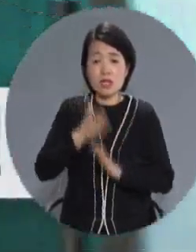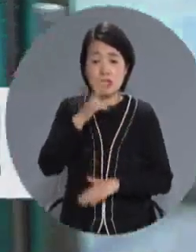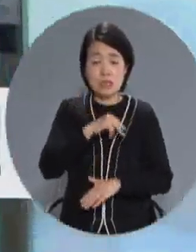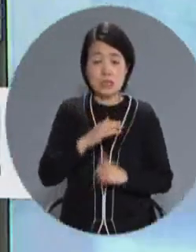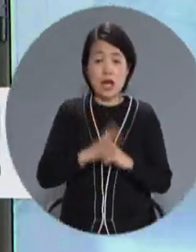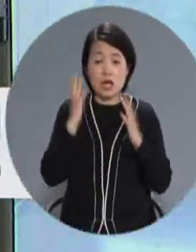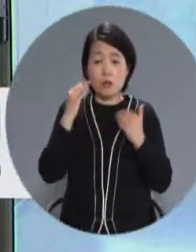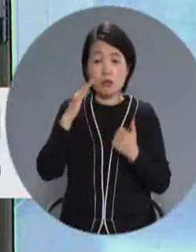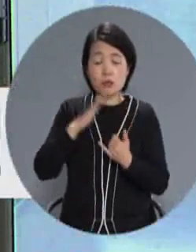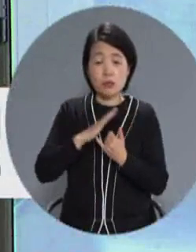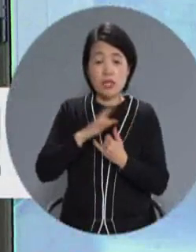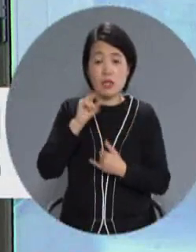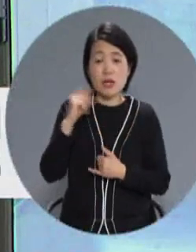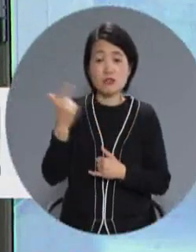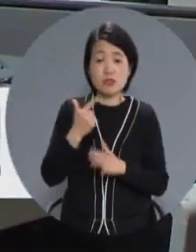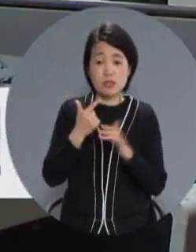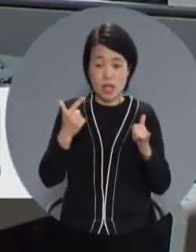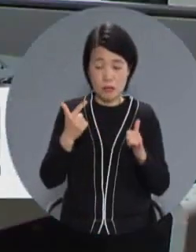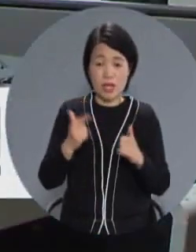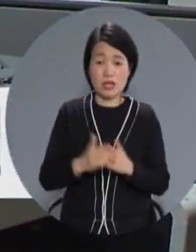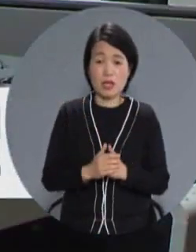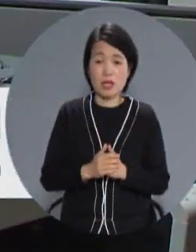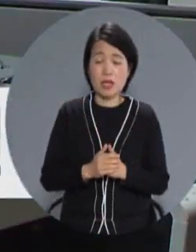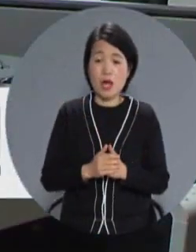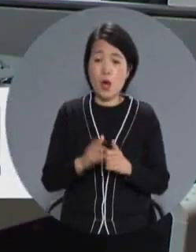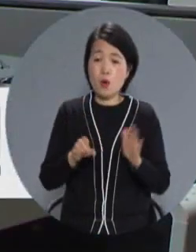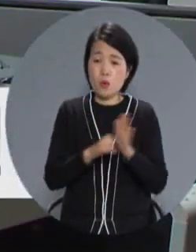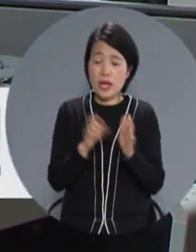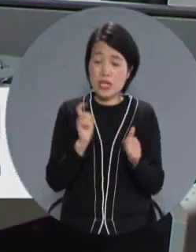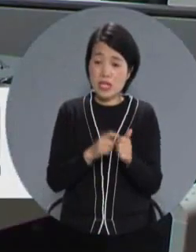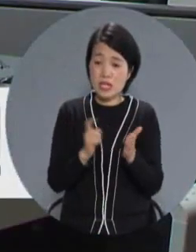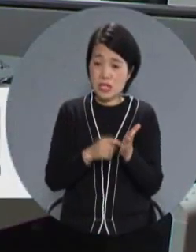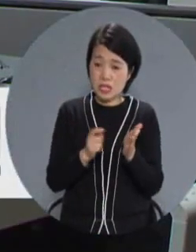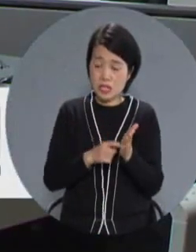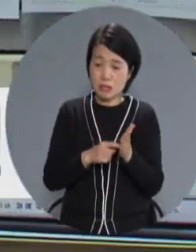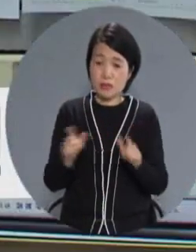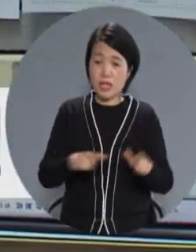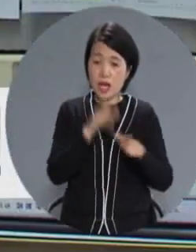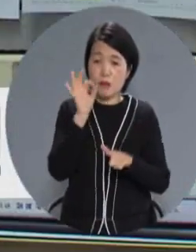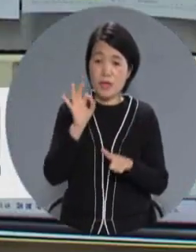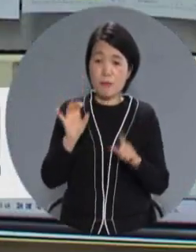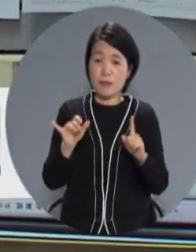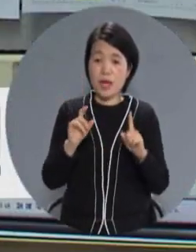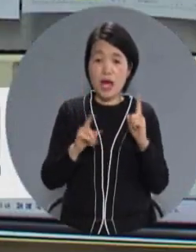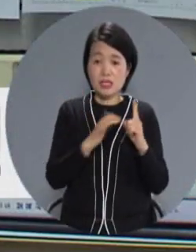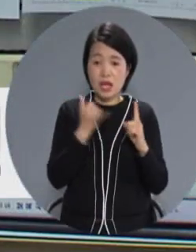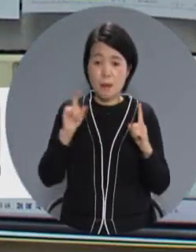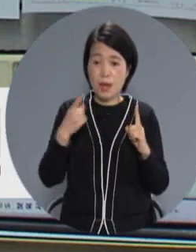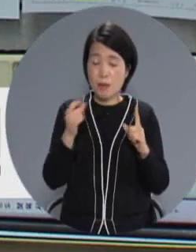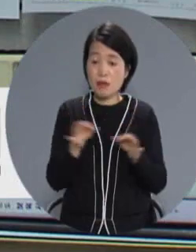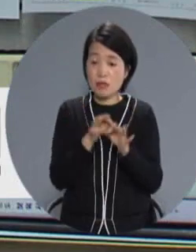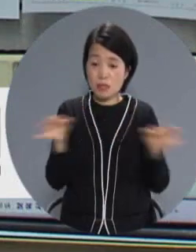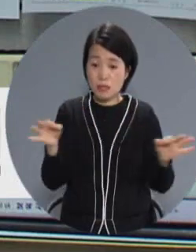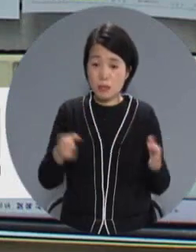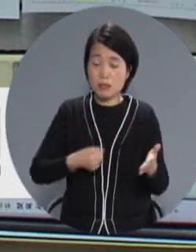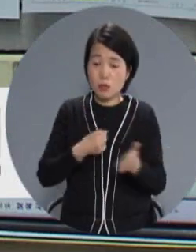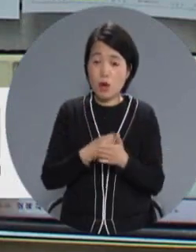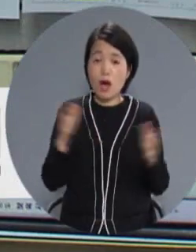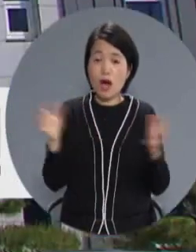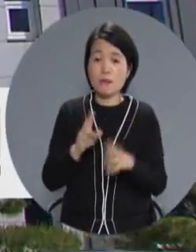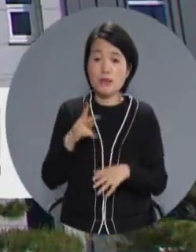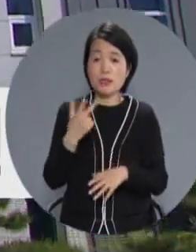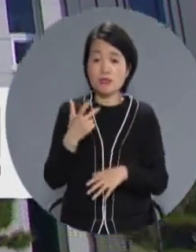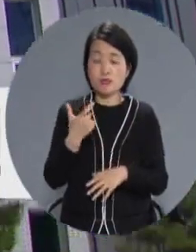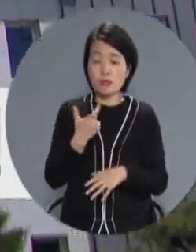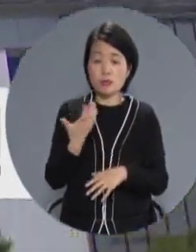아동 청소년 2만 6천여 명에게 코로나19 긴급 재난생활비 100만 원씩을 지급하기로 하고 260억 원의 예산을